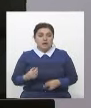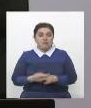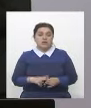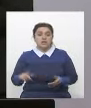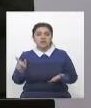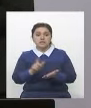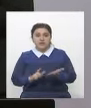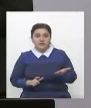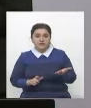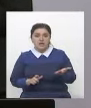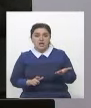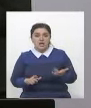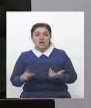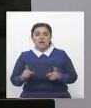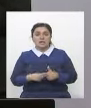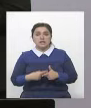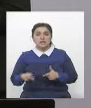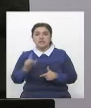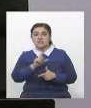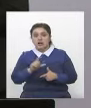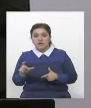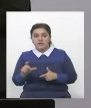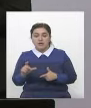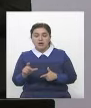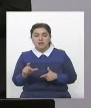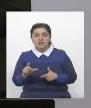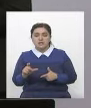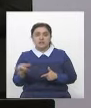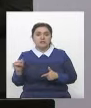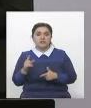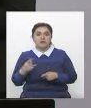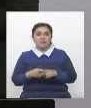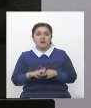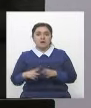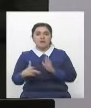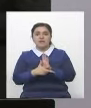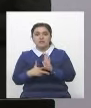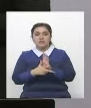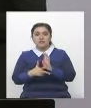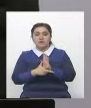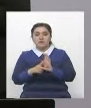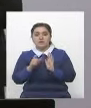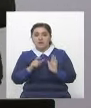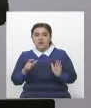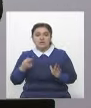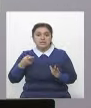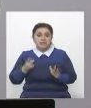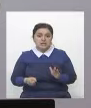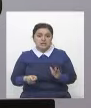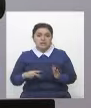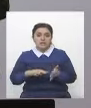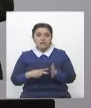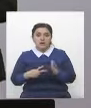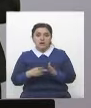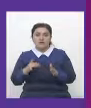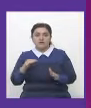Это стихотворение или строфа, состоящая из 8 строк с единой